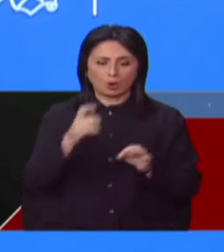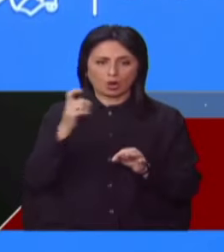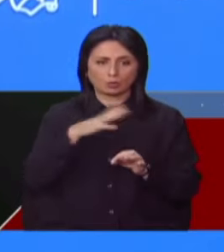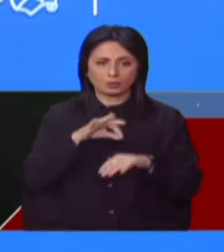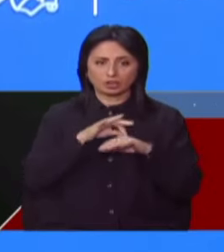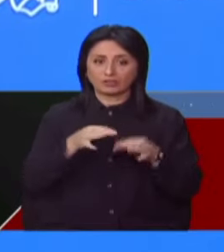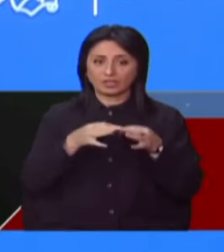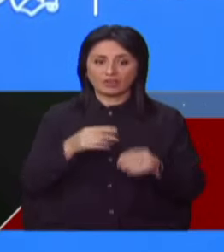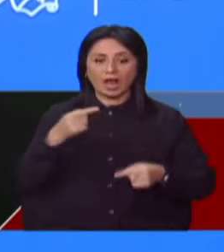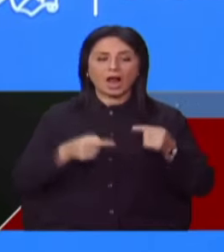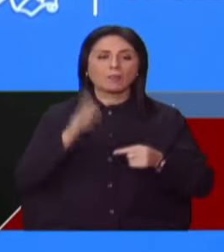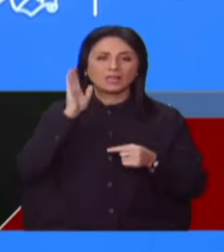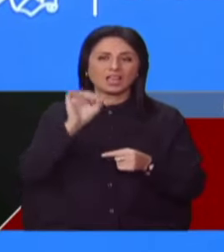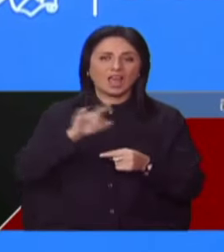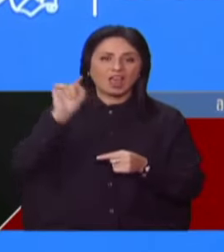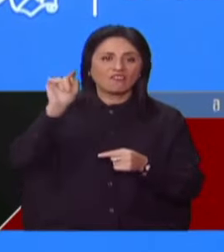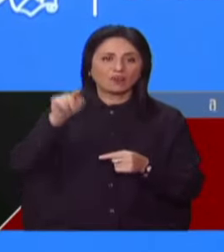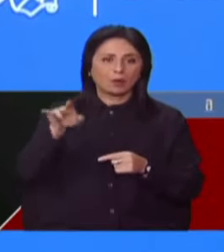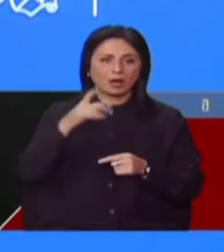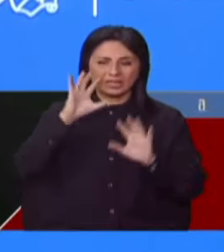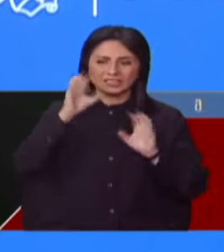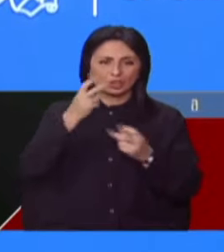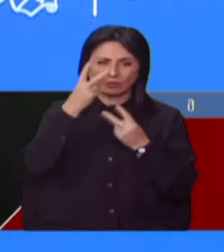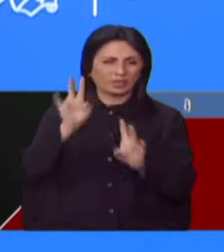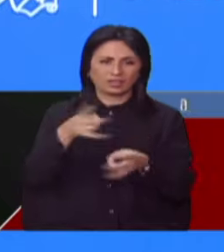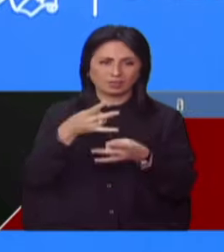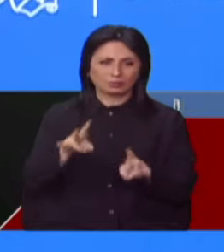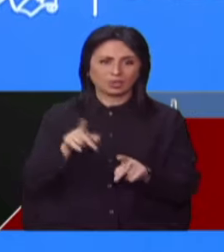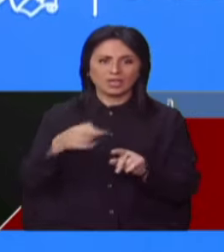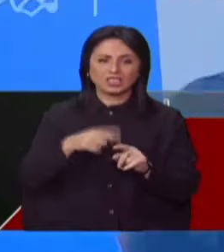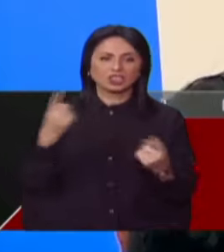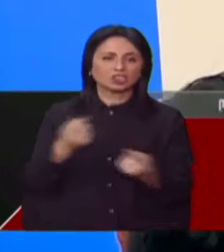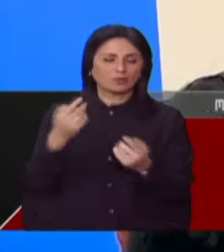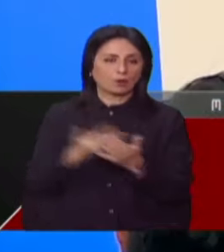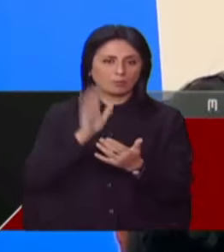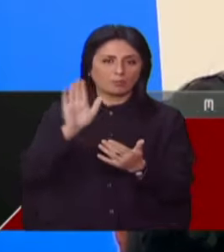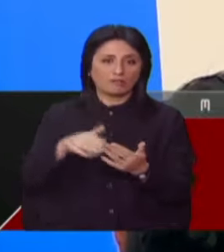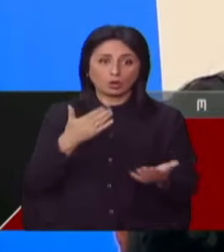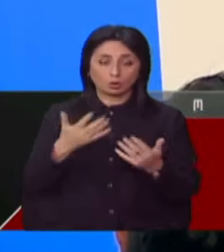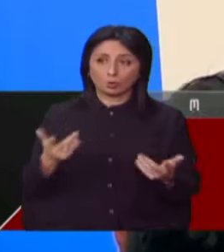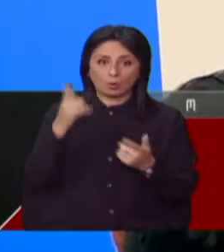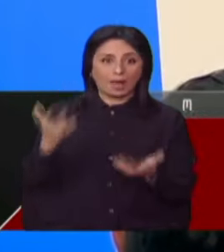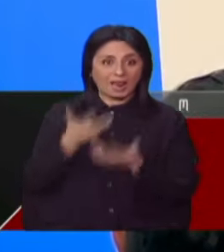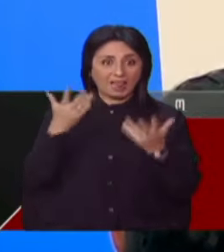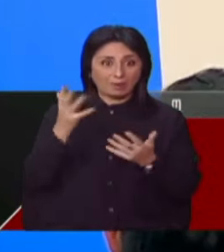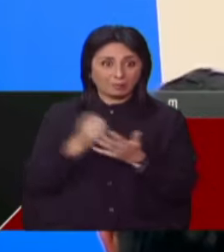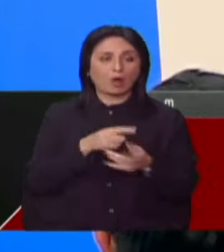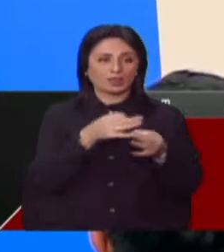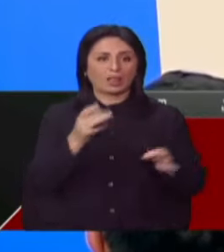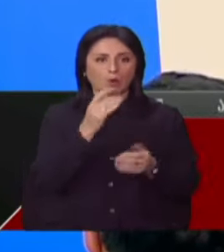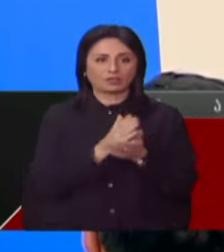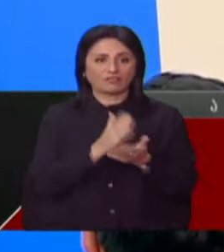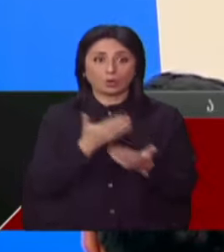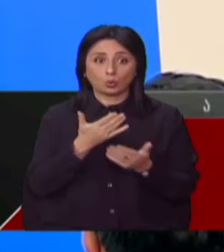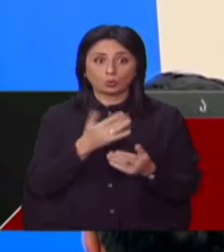არჩევნები ჩატარდა. კამათი მაინც იქნება ევროპაში, თქვენ ამას სერიოზულად არ უნდა შეხედოთ, რადგან ეს ჩვეულებრივი ამბავია. Თუ ლიბერალები იმარჯვებენ, მაშინ დემოკრატია არისო.